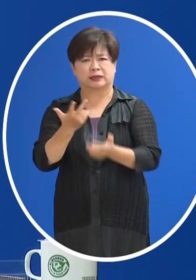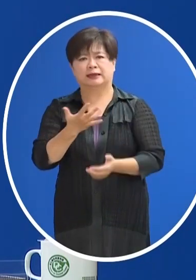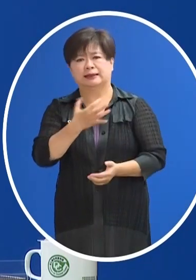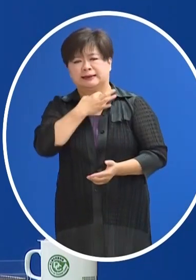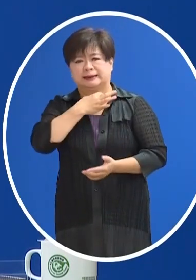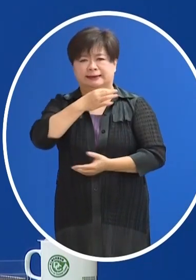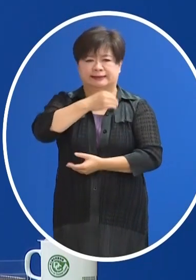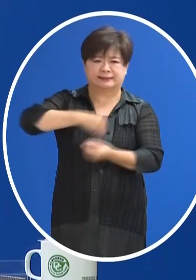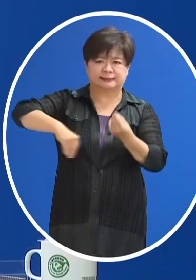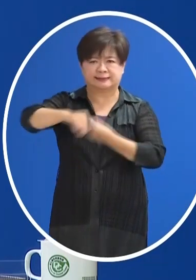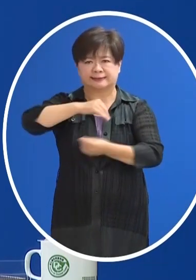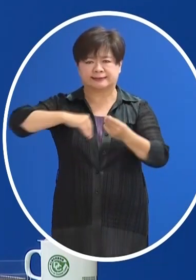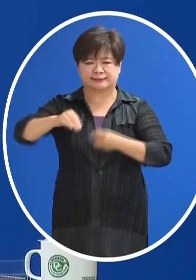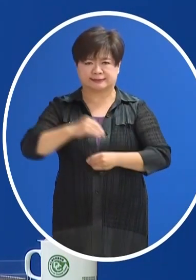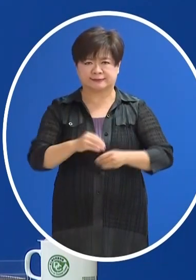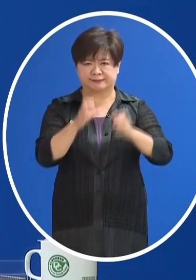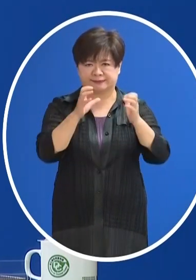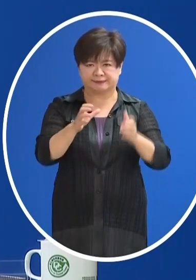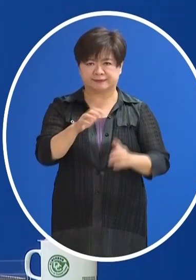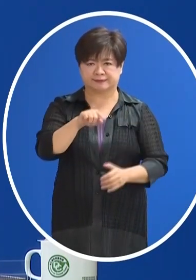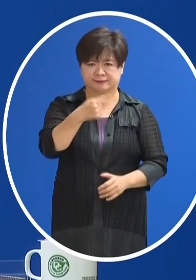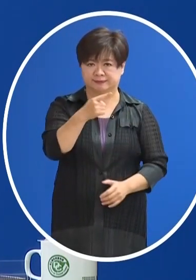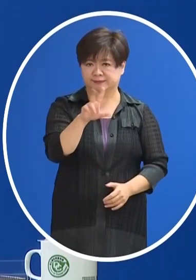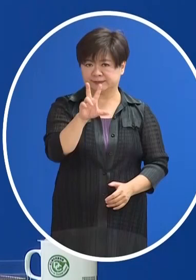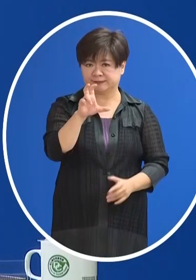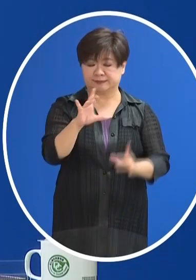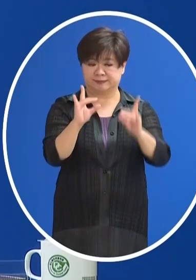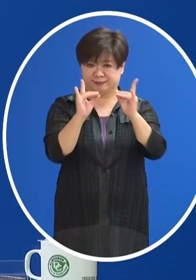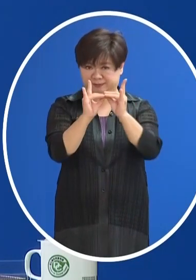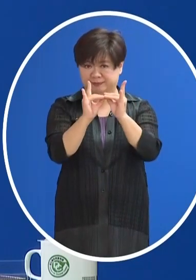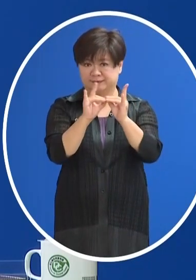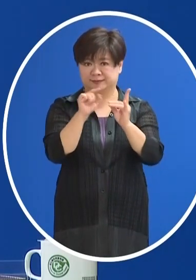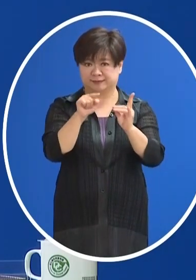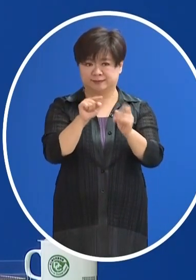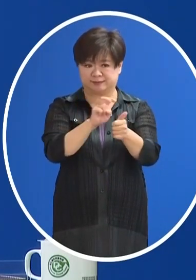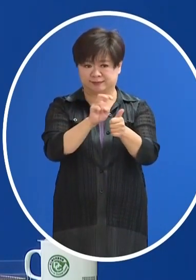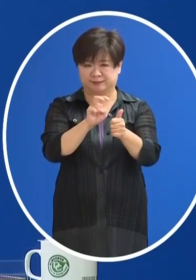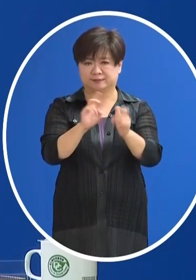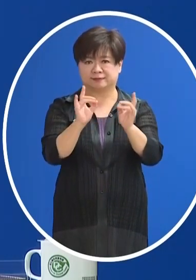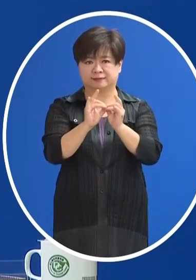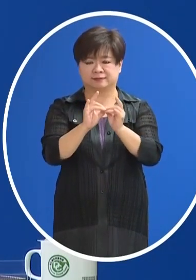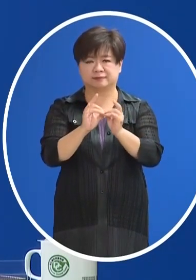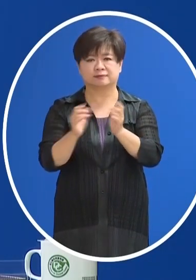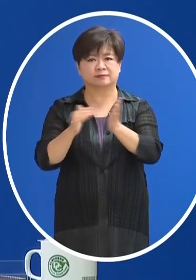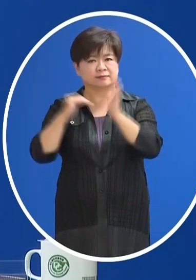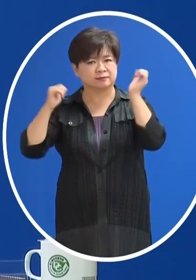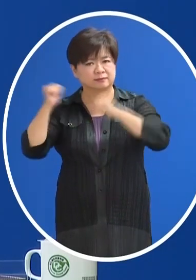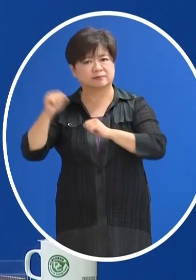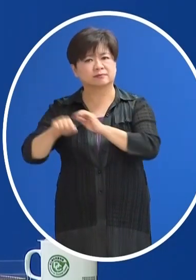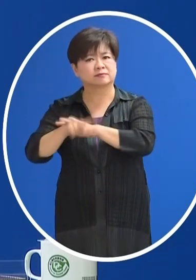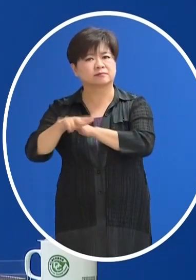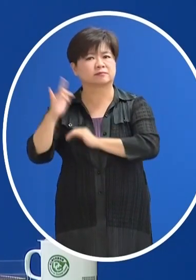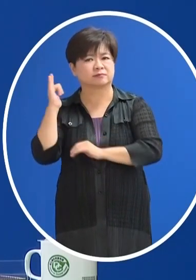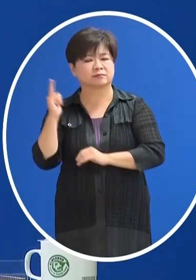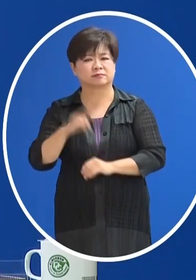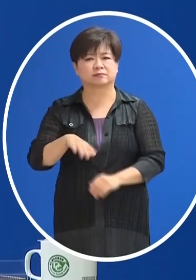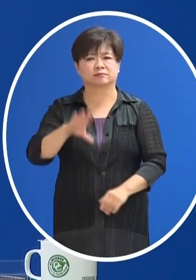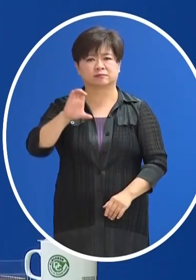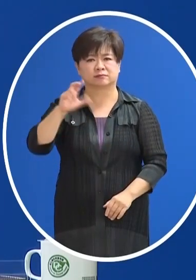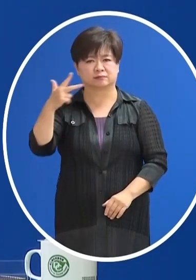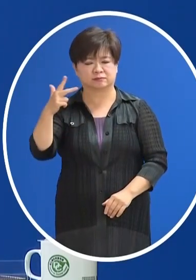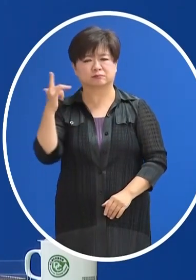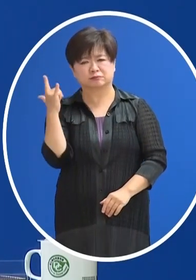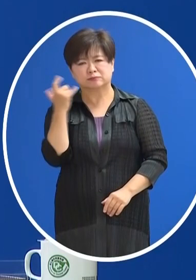好，双北地区开设177张的专责 ICU， 那么上午的空床是达